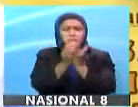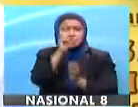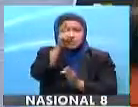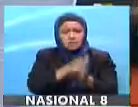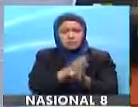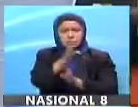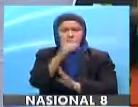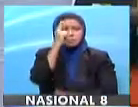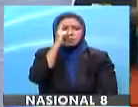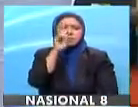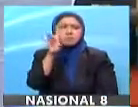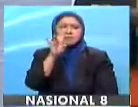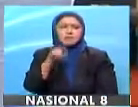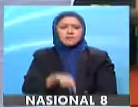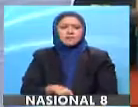ini.